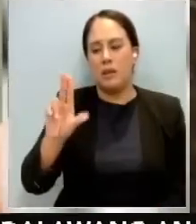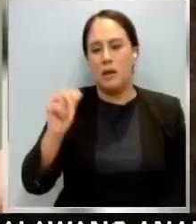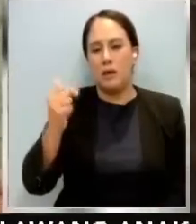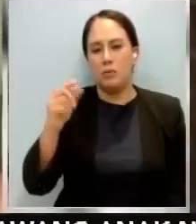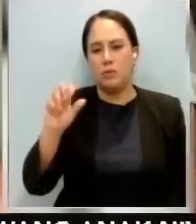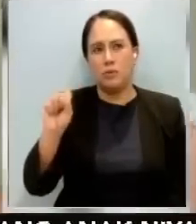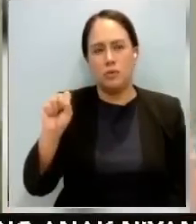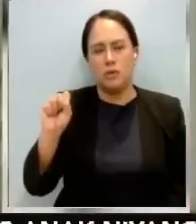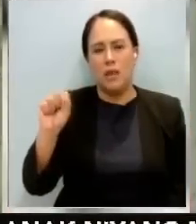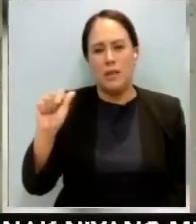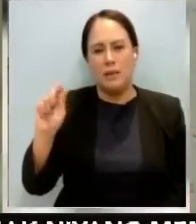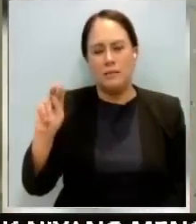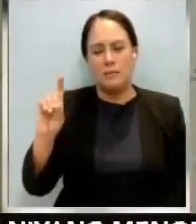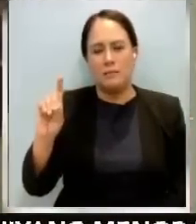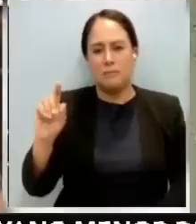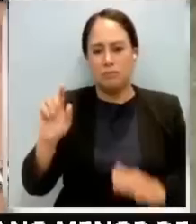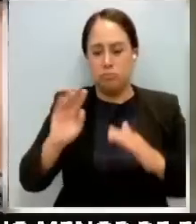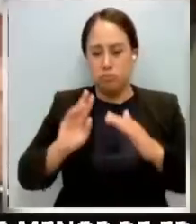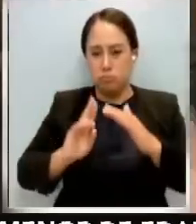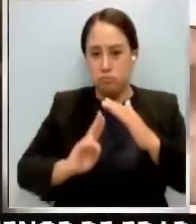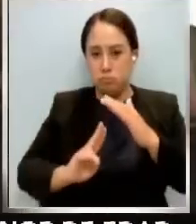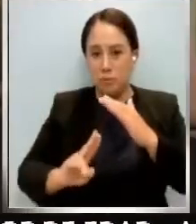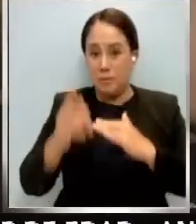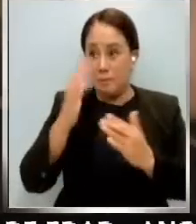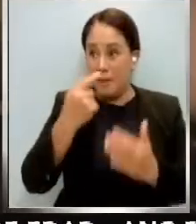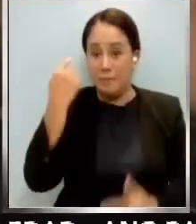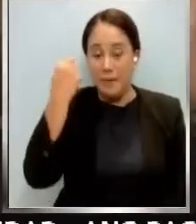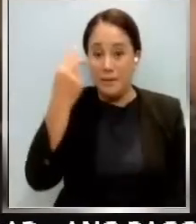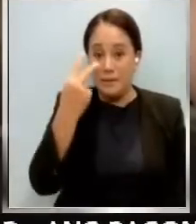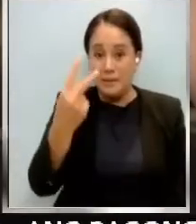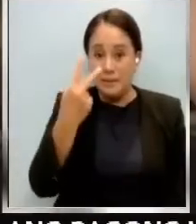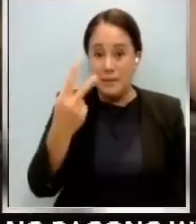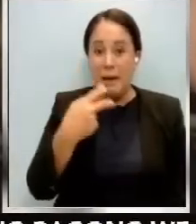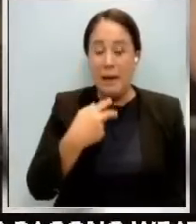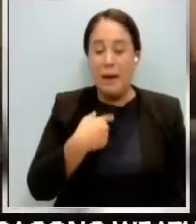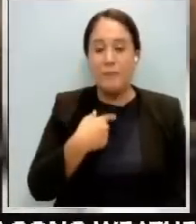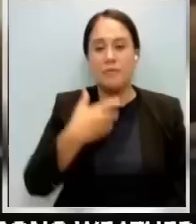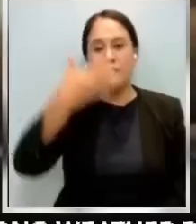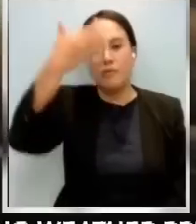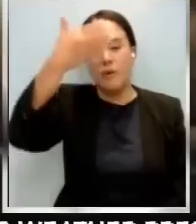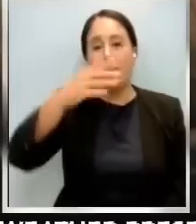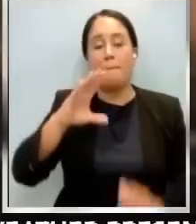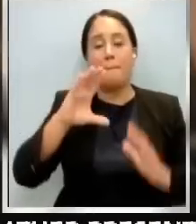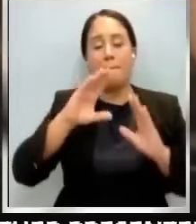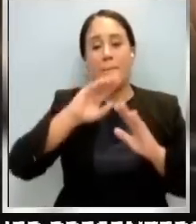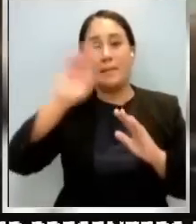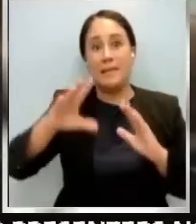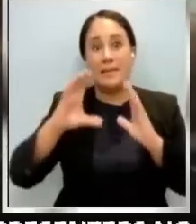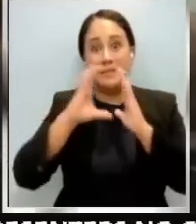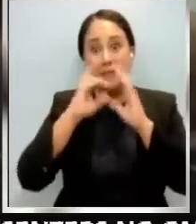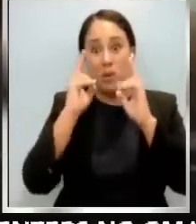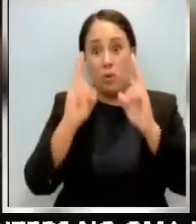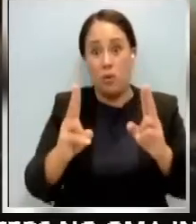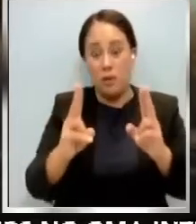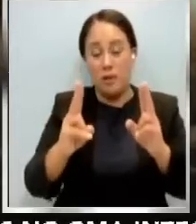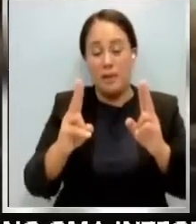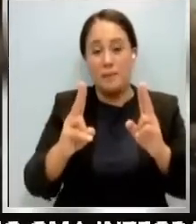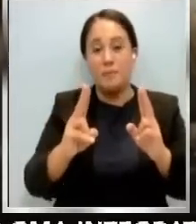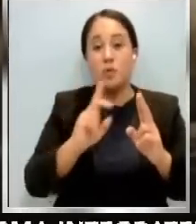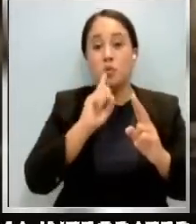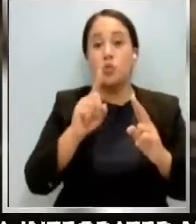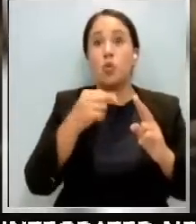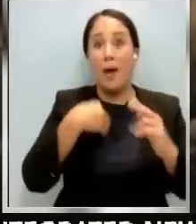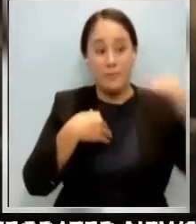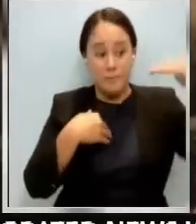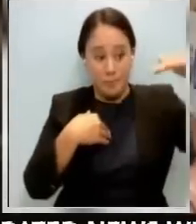At itong nasa aking likuran, nasa may tapat ako ng Manila City Hall bago bumaba dapat ng underpass at ito'y